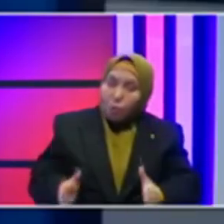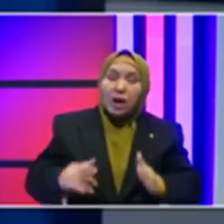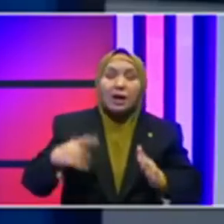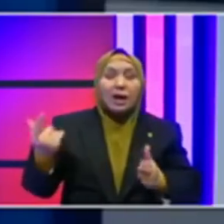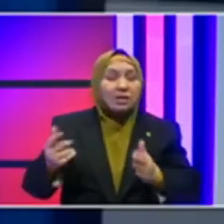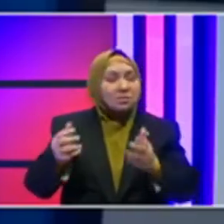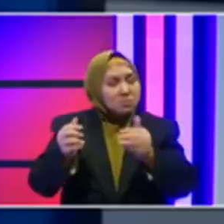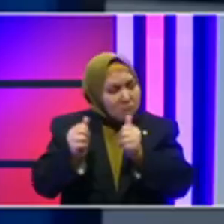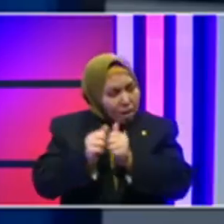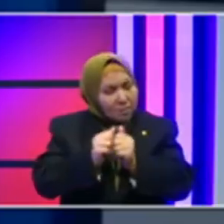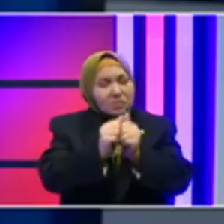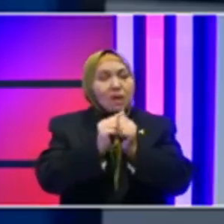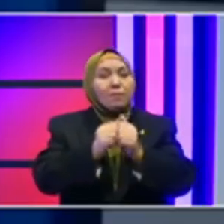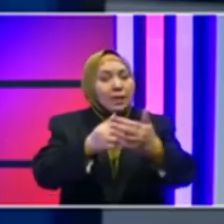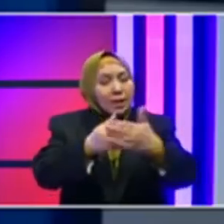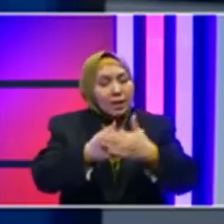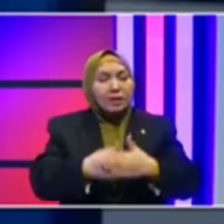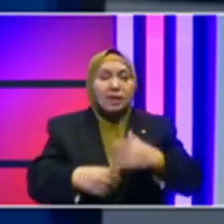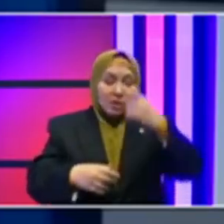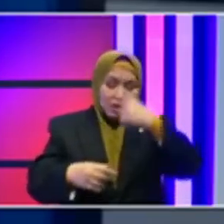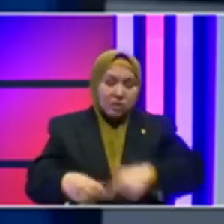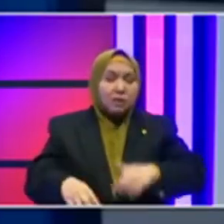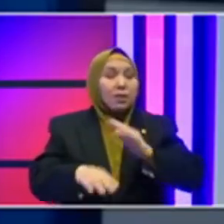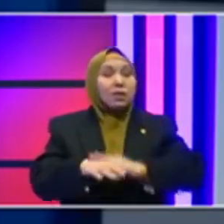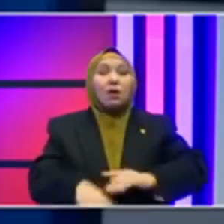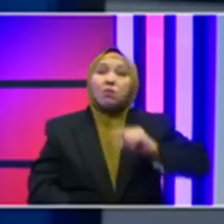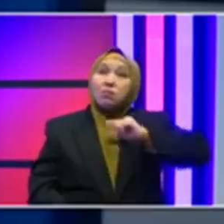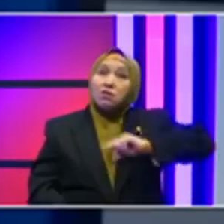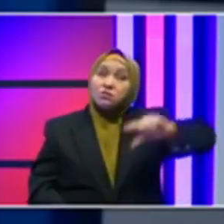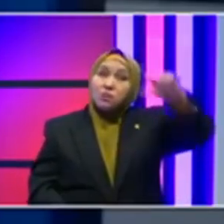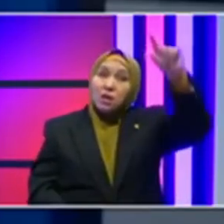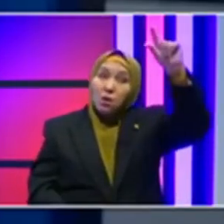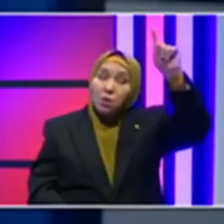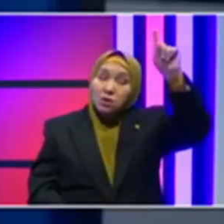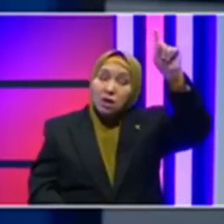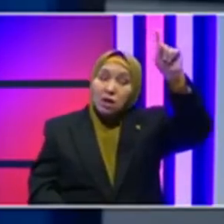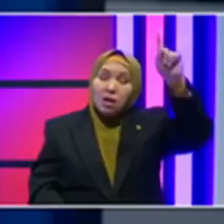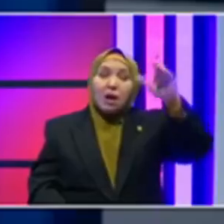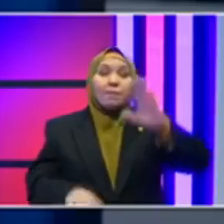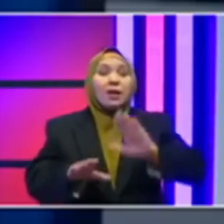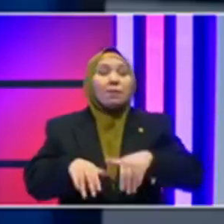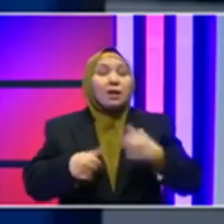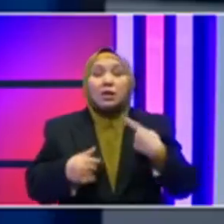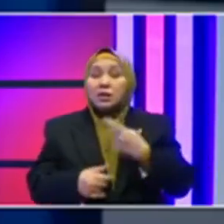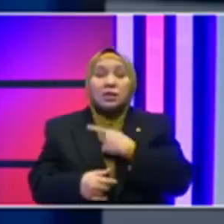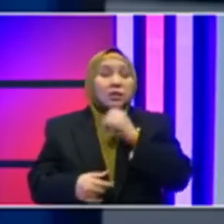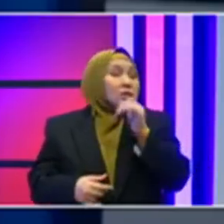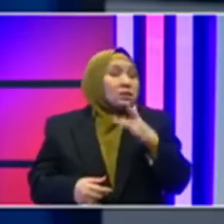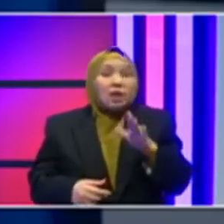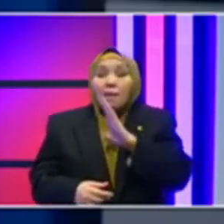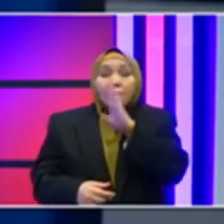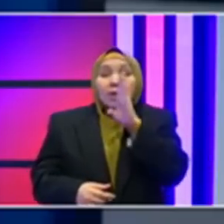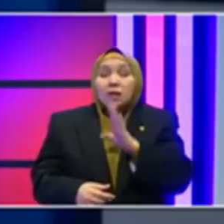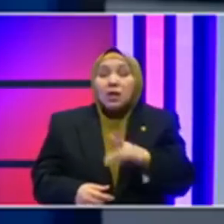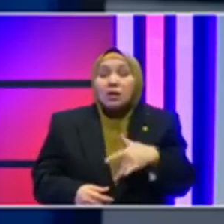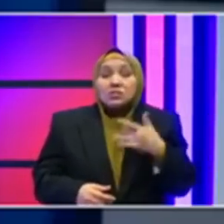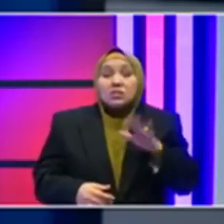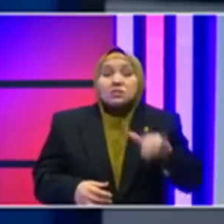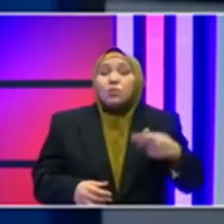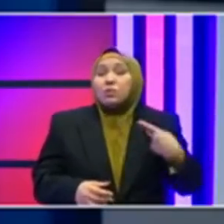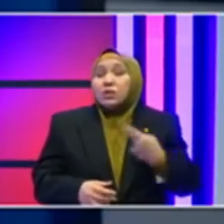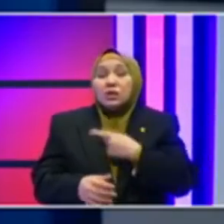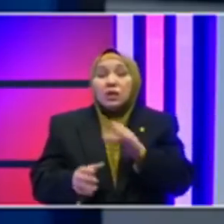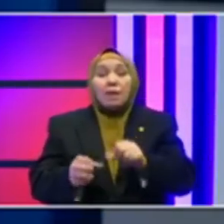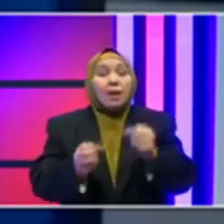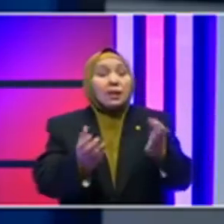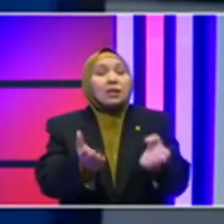mendekatkan diri kepada Allah Subhanahu Wa Ta'ala sebagaimana yang kita tak pernah rasa ini sebelum kita mendapat Hidayah